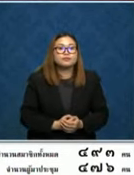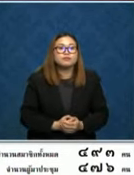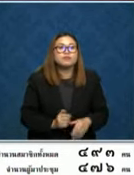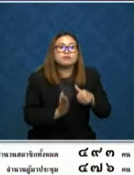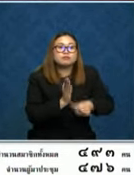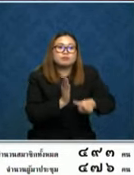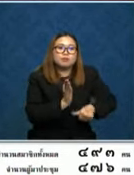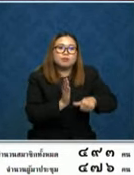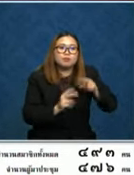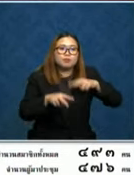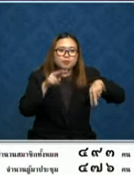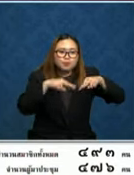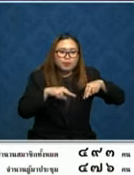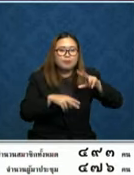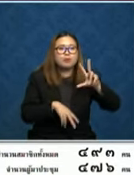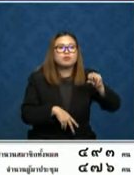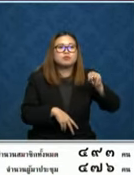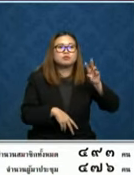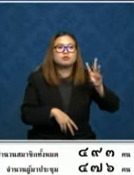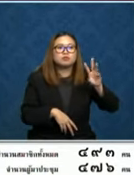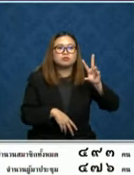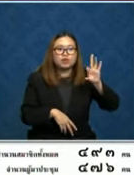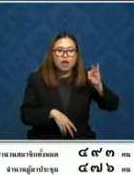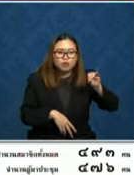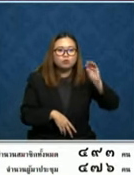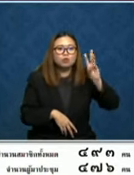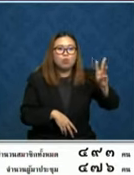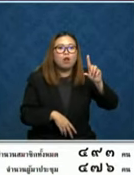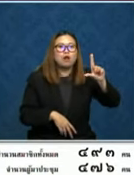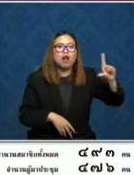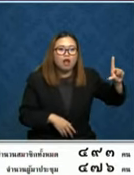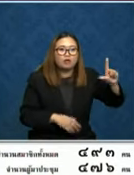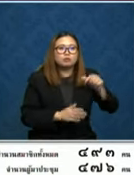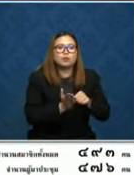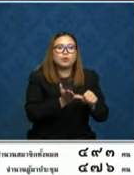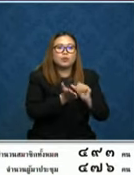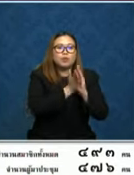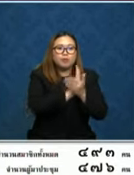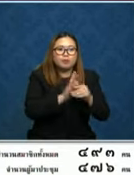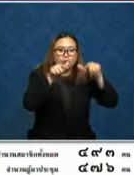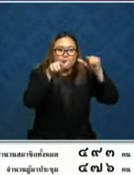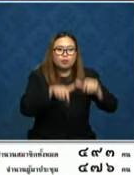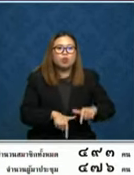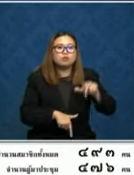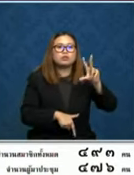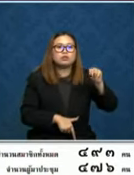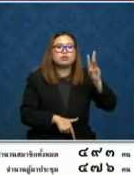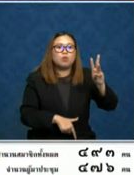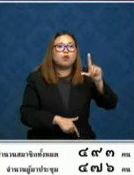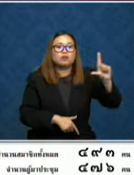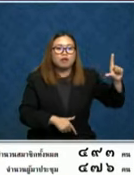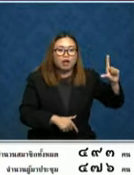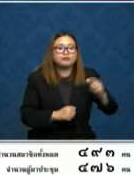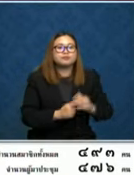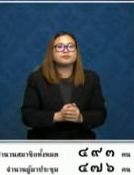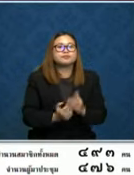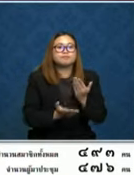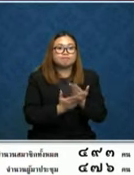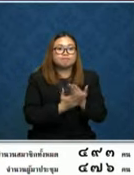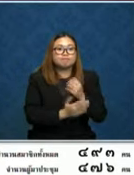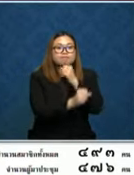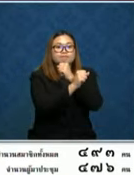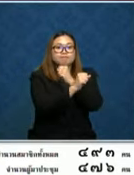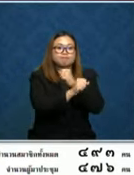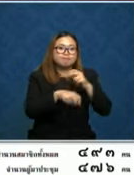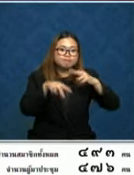ณ96ล้านนะครับแล้วก็กมธ.กรรมาธิการเนี่ยได้ปรับลดลงไปเหลือ36ล้านนะครับแล้วก็มีค่าใช้จ่ายในการป้องกันและปราบปร